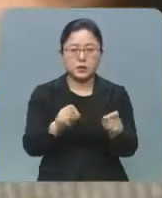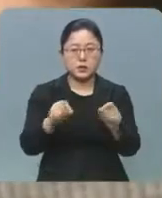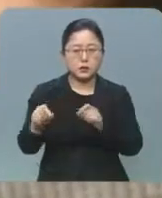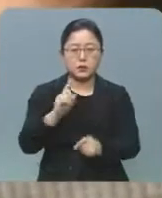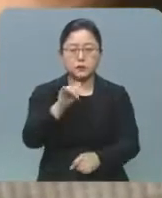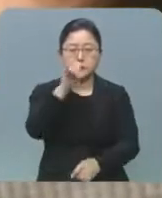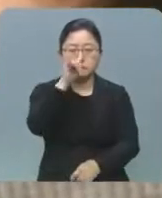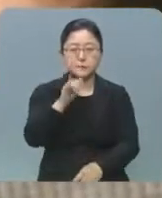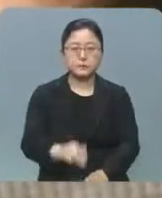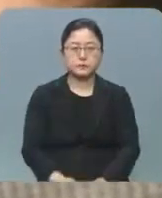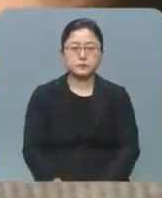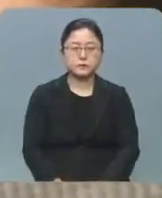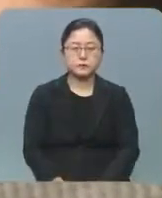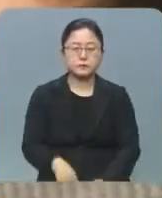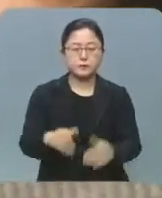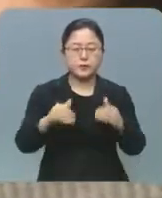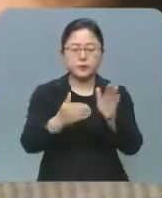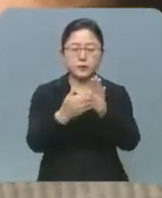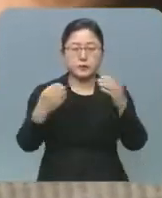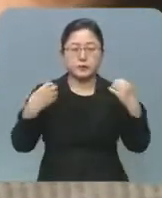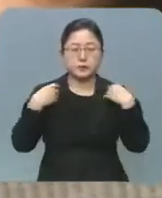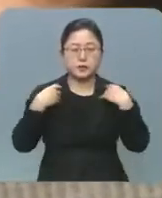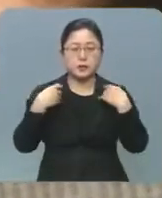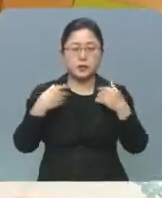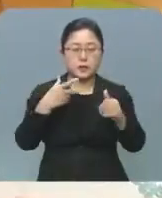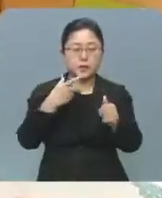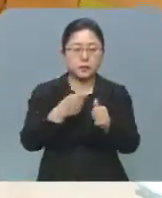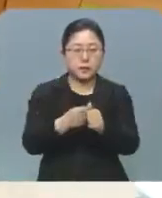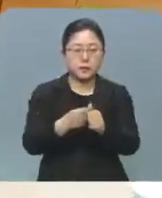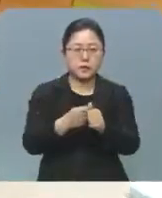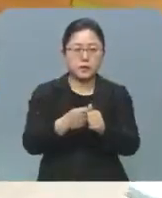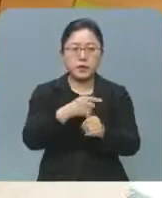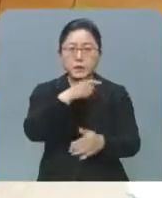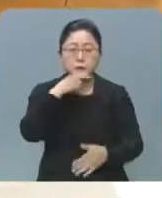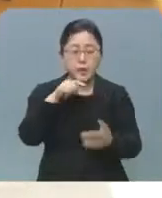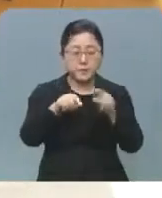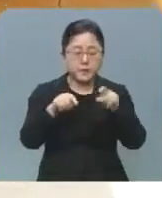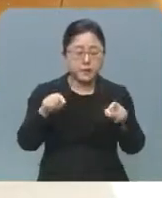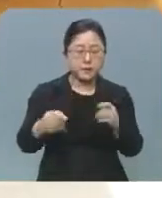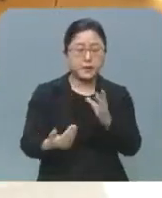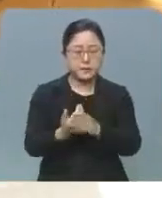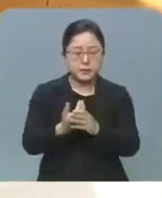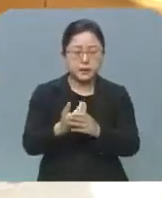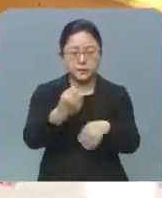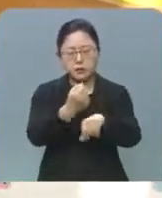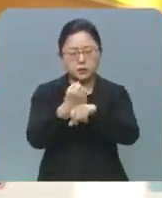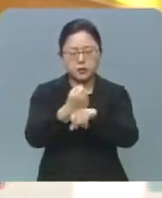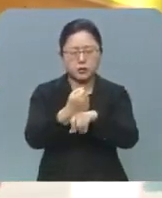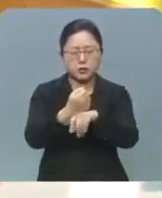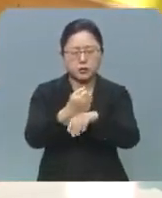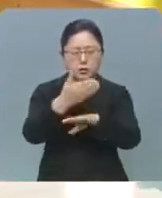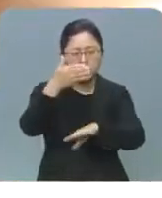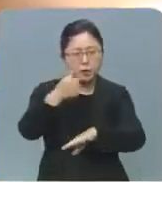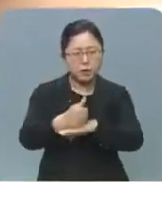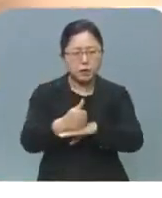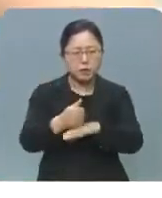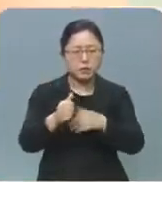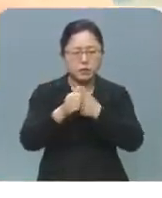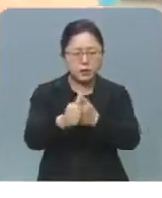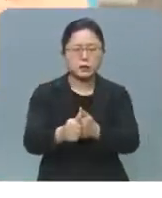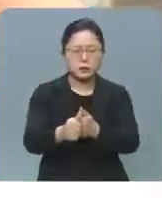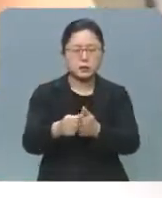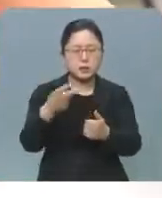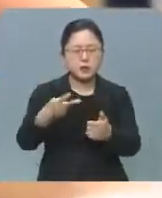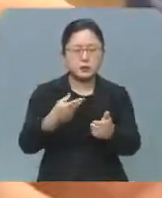연기한다고 밝혔습니다. 방역당국은 해당 백신의 혈전 발생 연관성을 검토하기 위한 것으로 결과에 따라 백신 접종